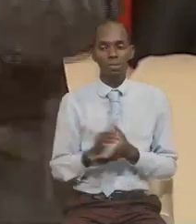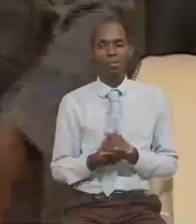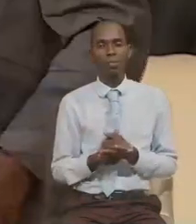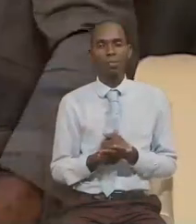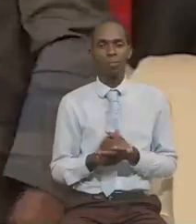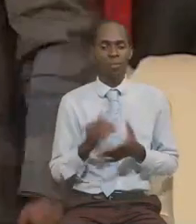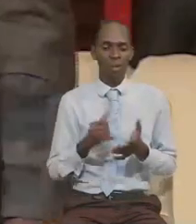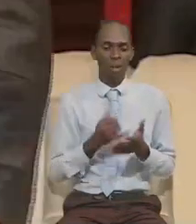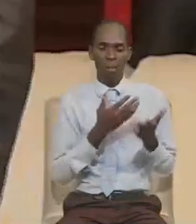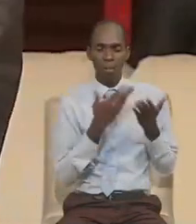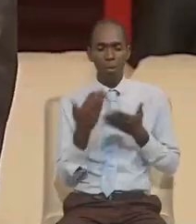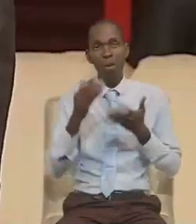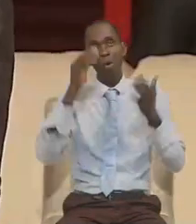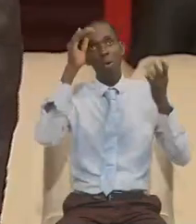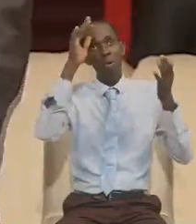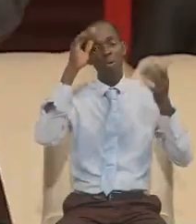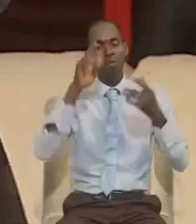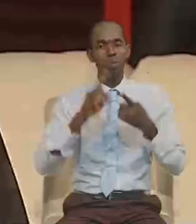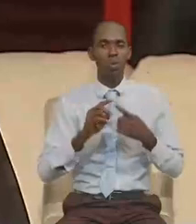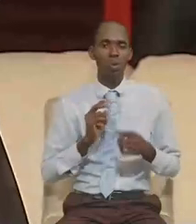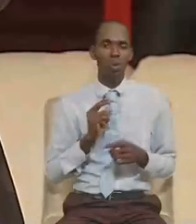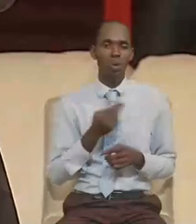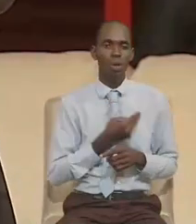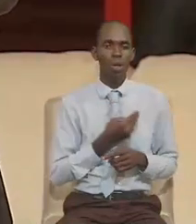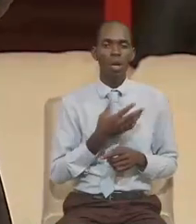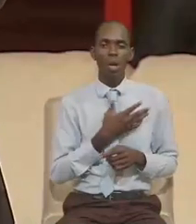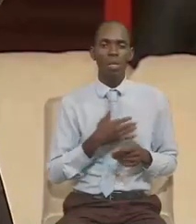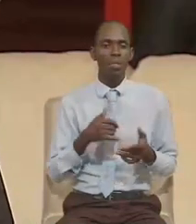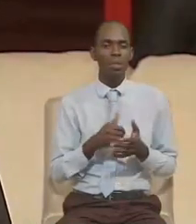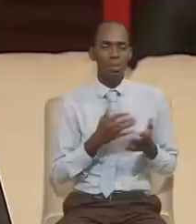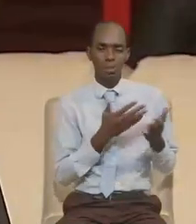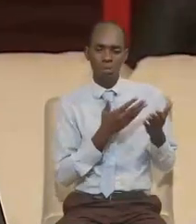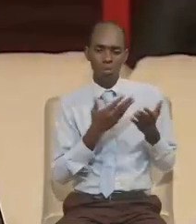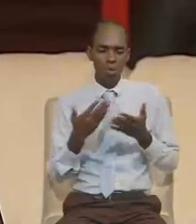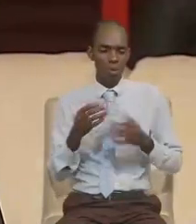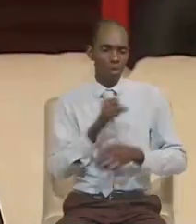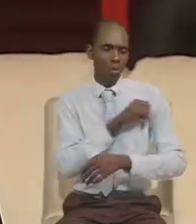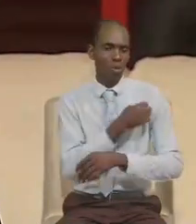Il nous donne l'espérance et nous donne la vitalité dans nos vies.